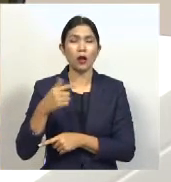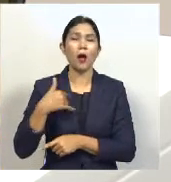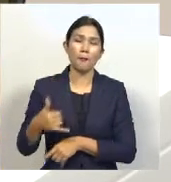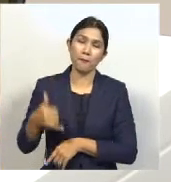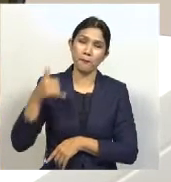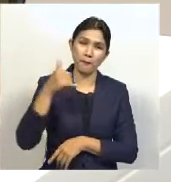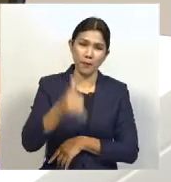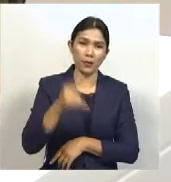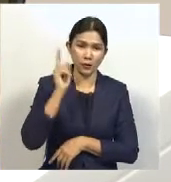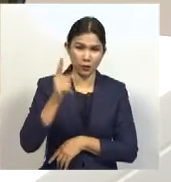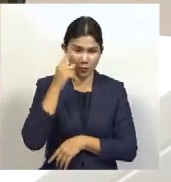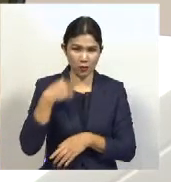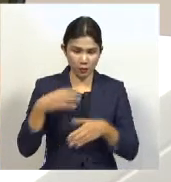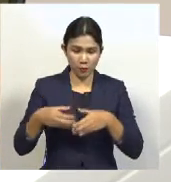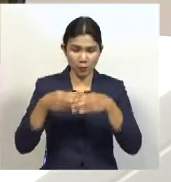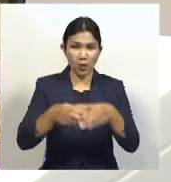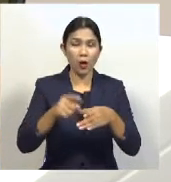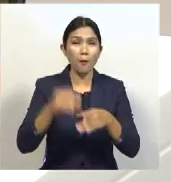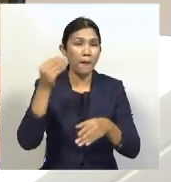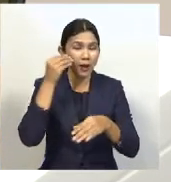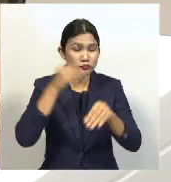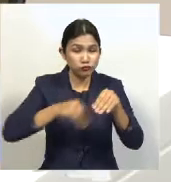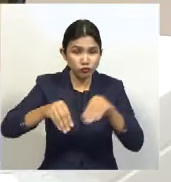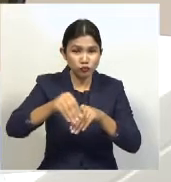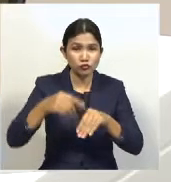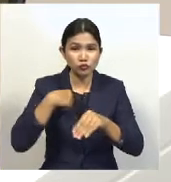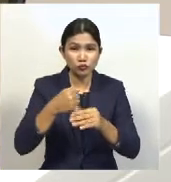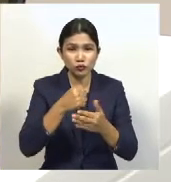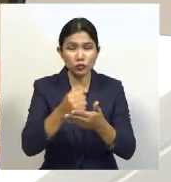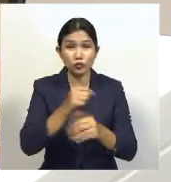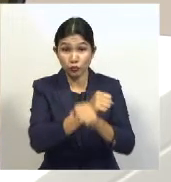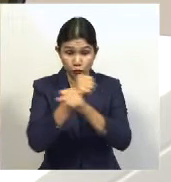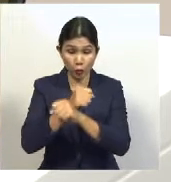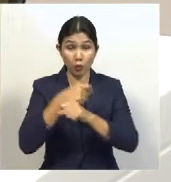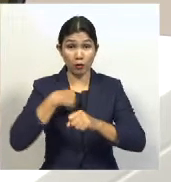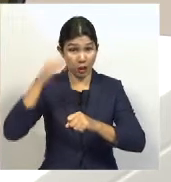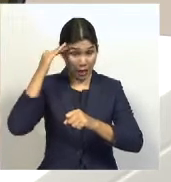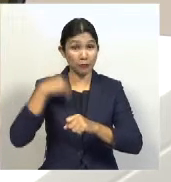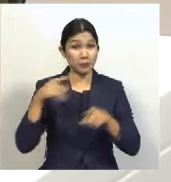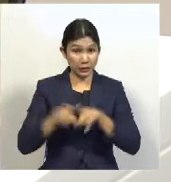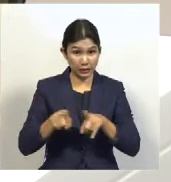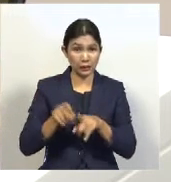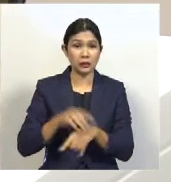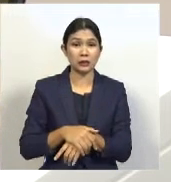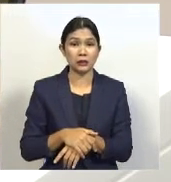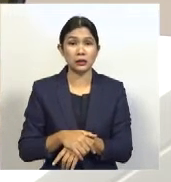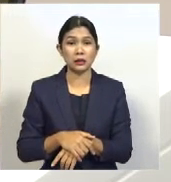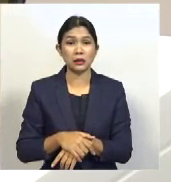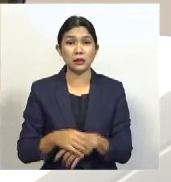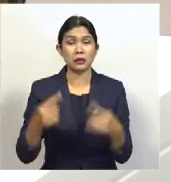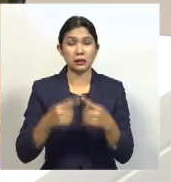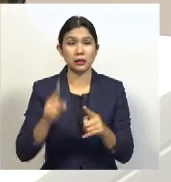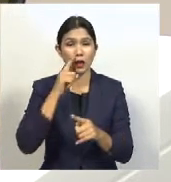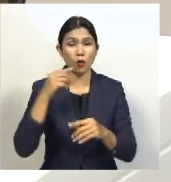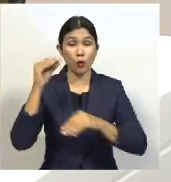องมีแผนการโครงการไปถูกว่าในตำบลต่างๆด้วยนะครับเพื่อจะมาปลอดภัยของเขาด้วยนะแต่ในโครงการพัฒนาแผนการ